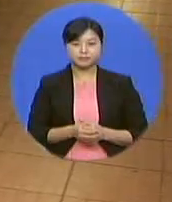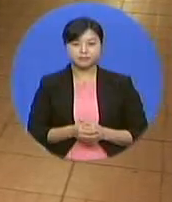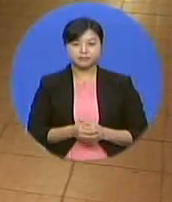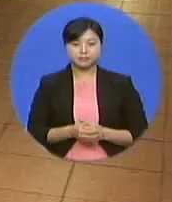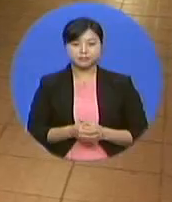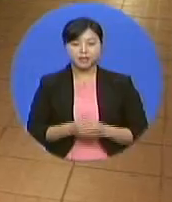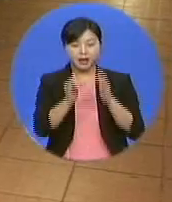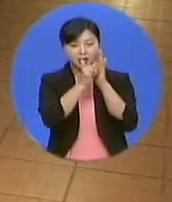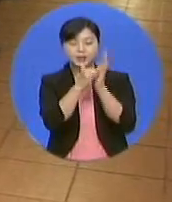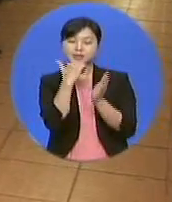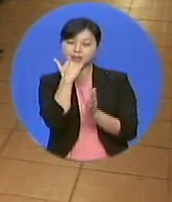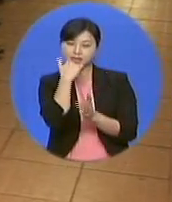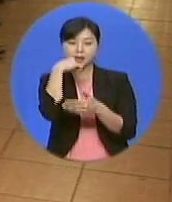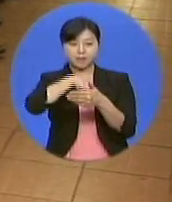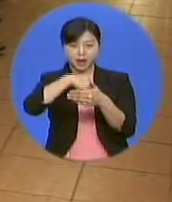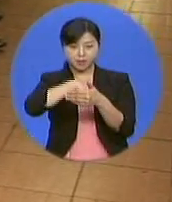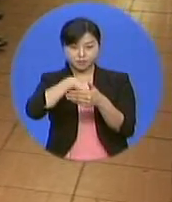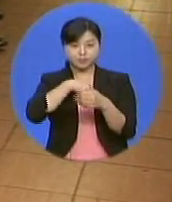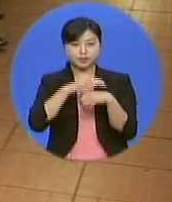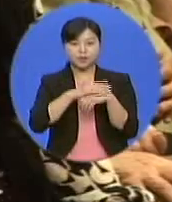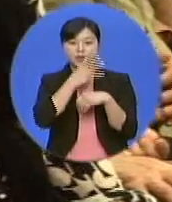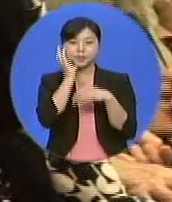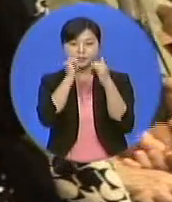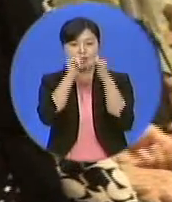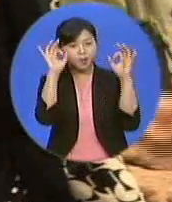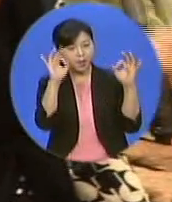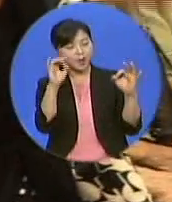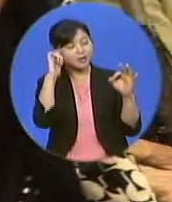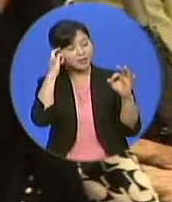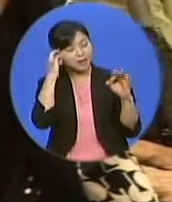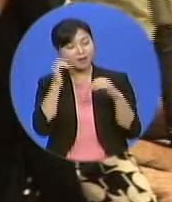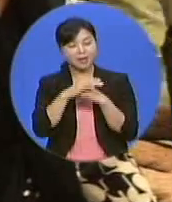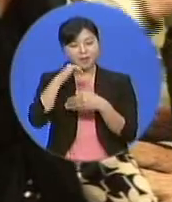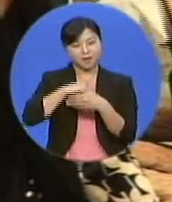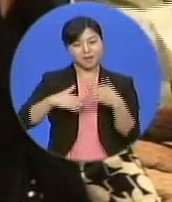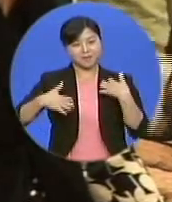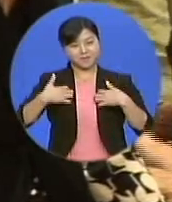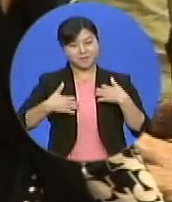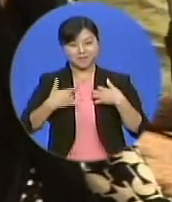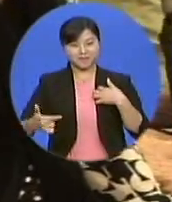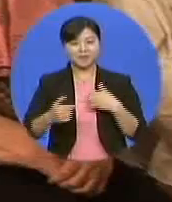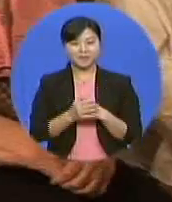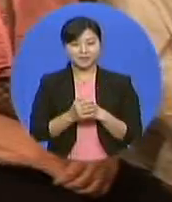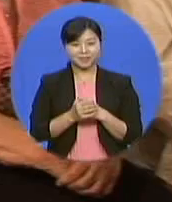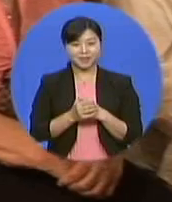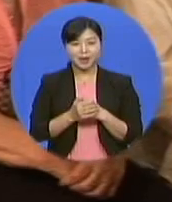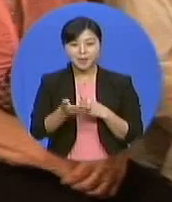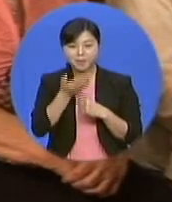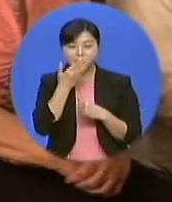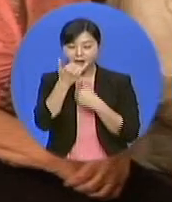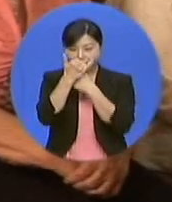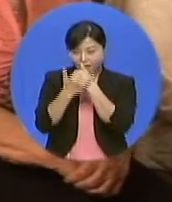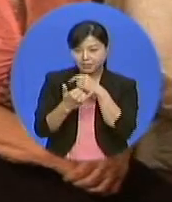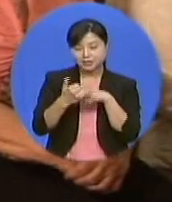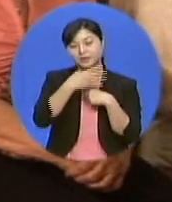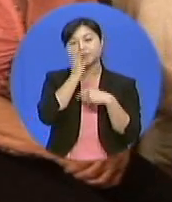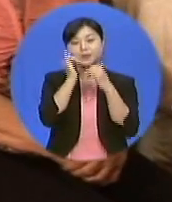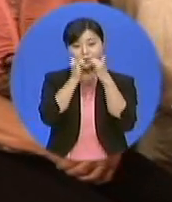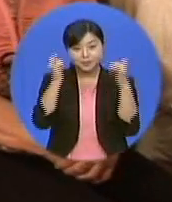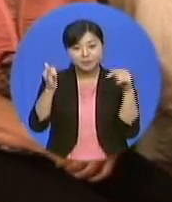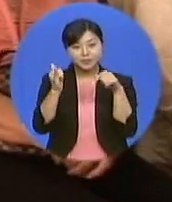마치 가족을 기다리는 마음으로 어르신들을 볼 생각에 들뜬 봉사자들. 그리고 식사를 대접받는